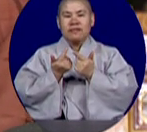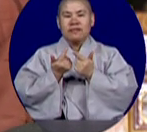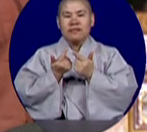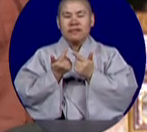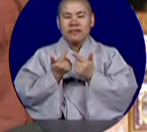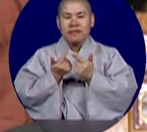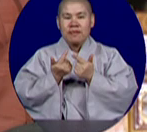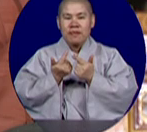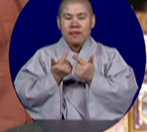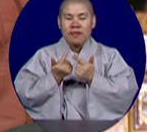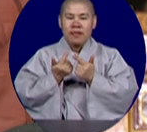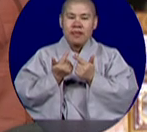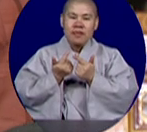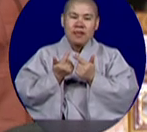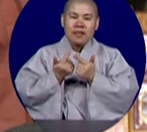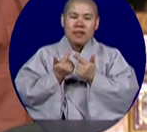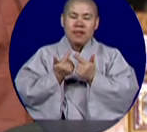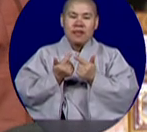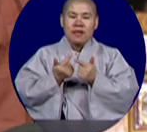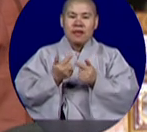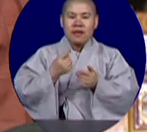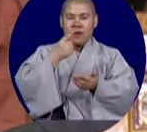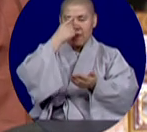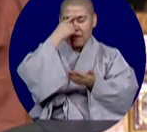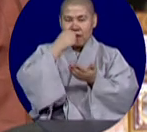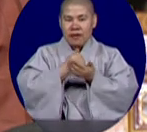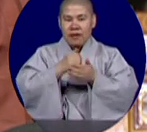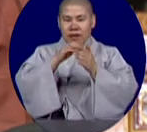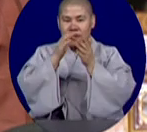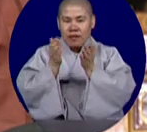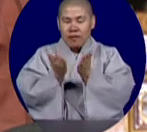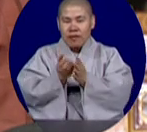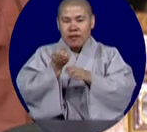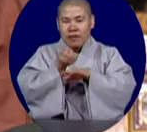그래서 이 승보가 오늘날까지